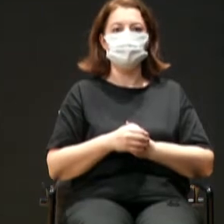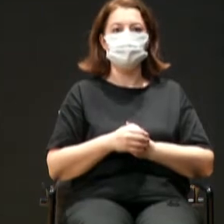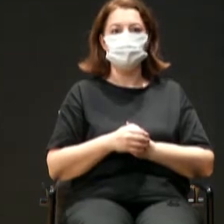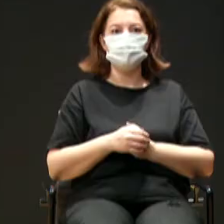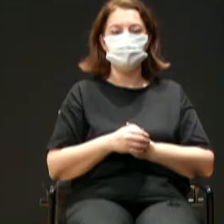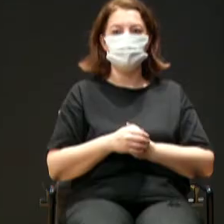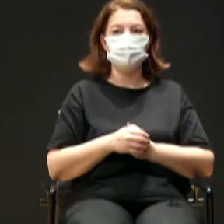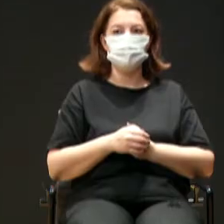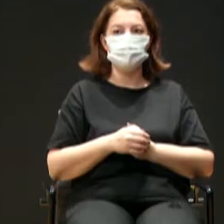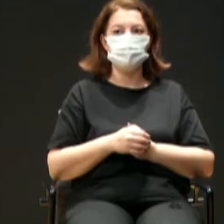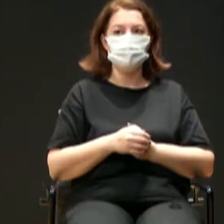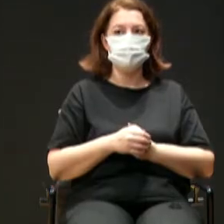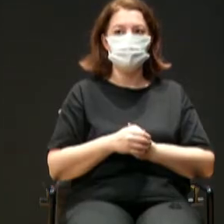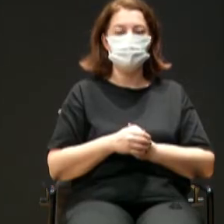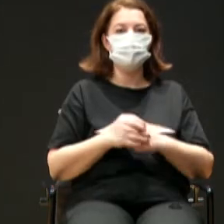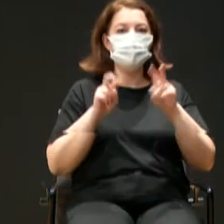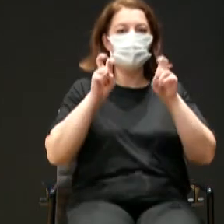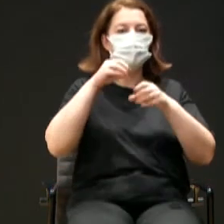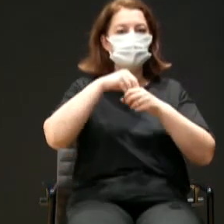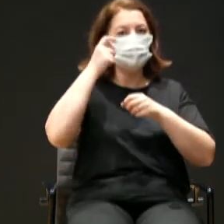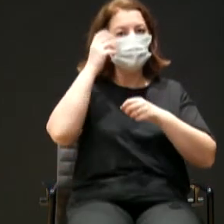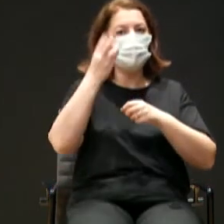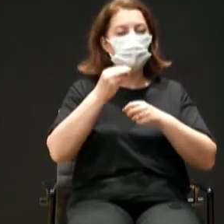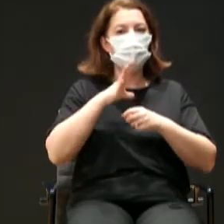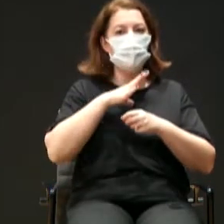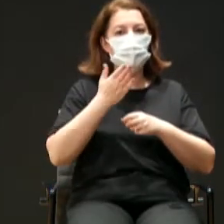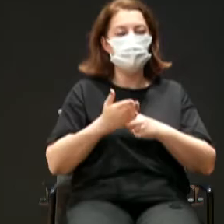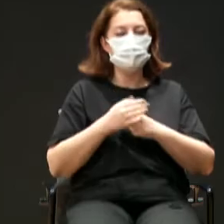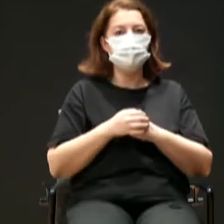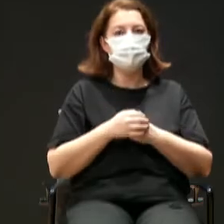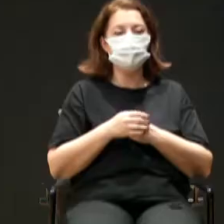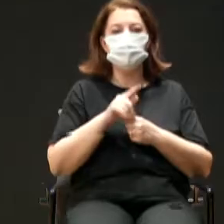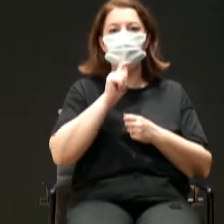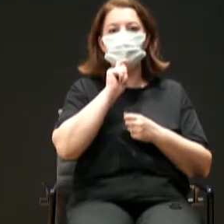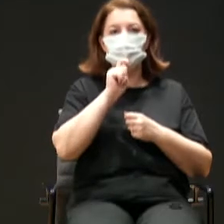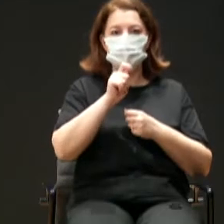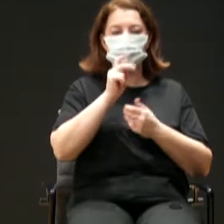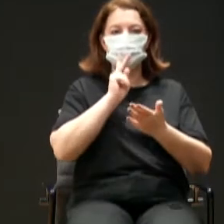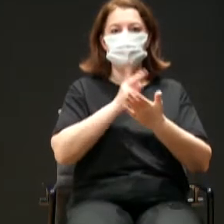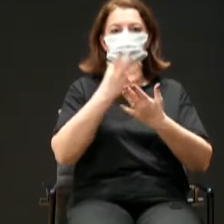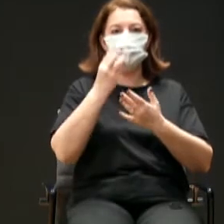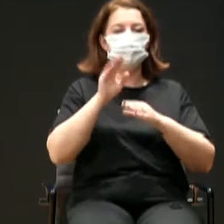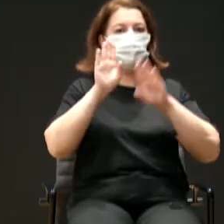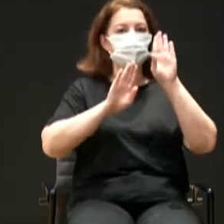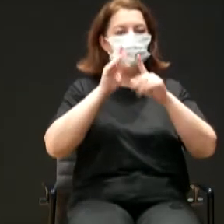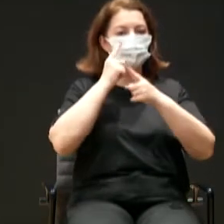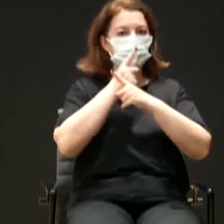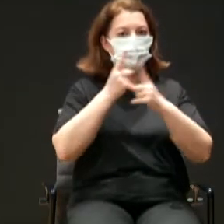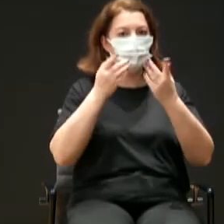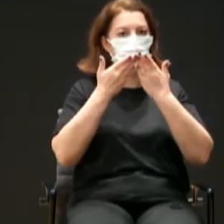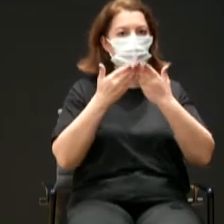Konuyla ilgili görüş bildirmek isteyen var mı? Yok. Evet, teklif karar olarak oylarınıza sunuyorum. Kabul